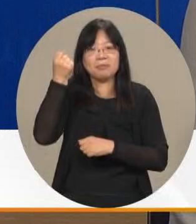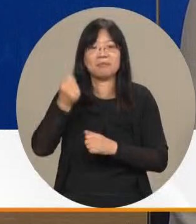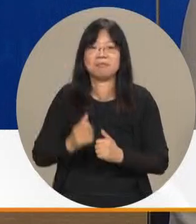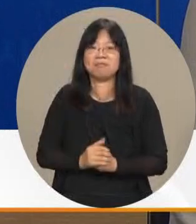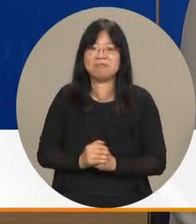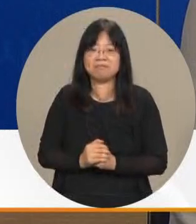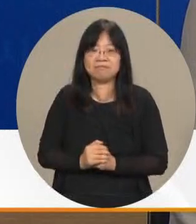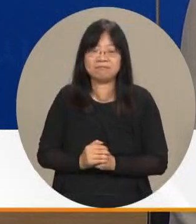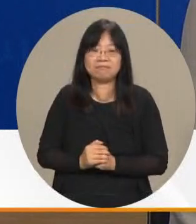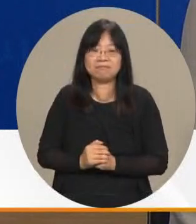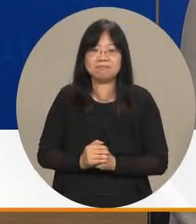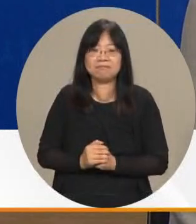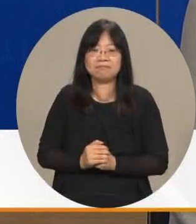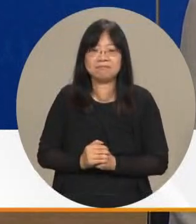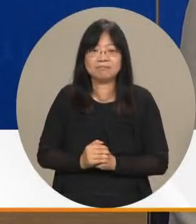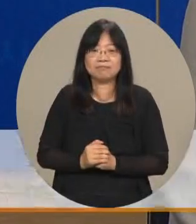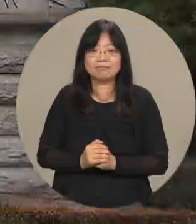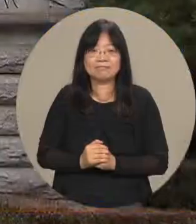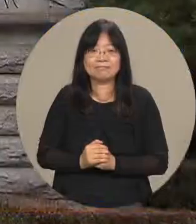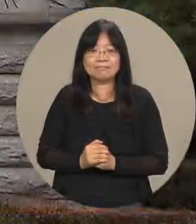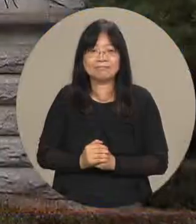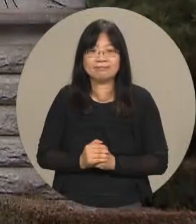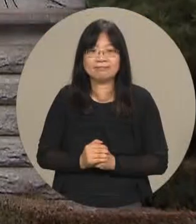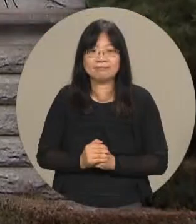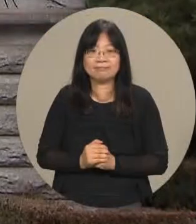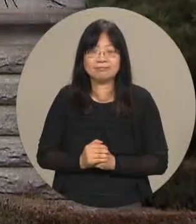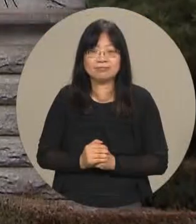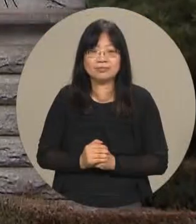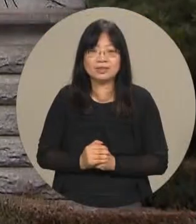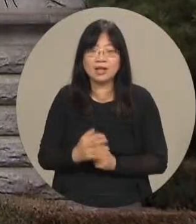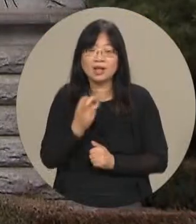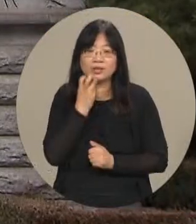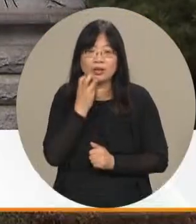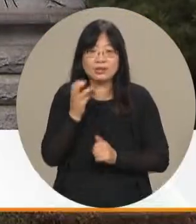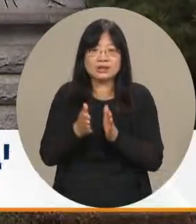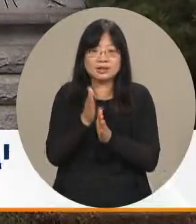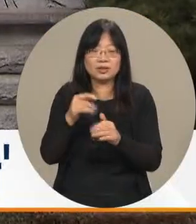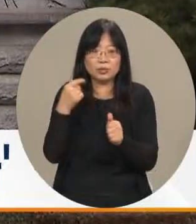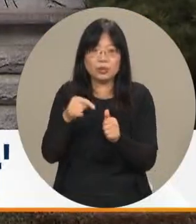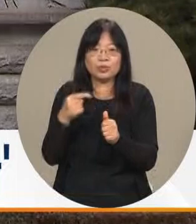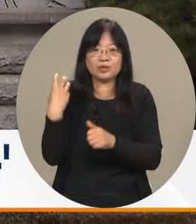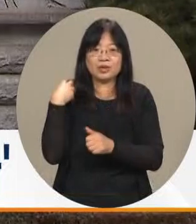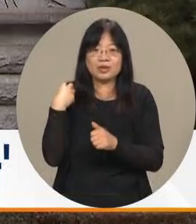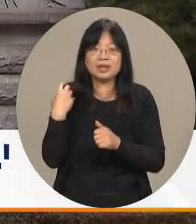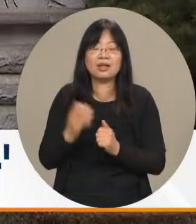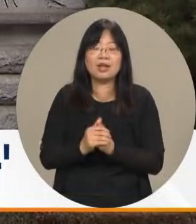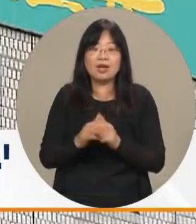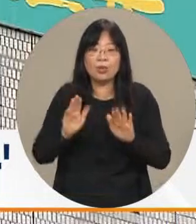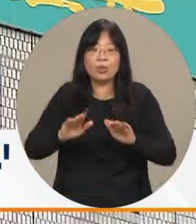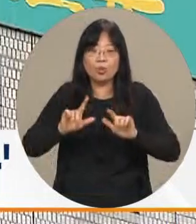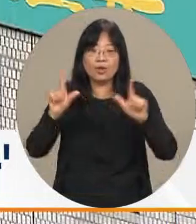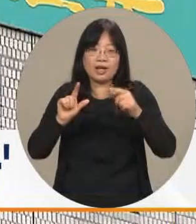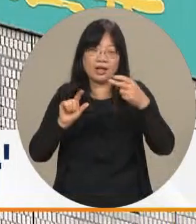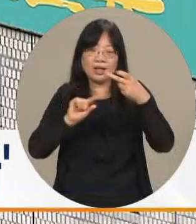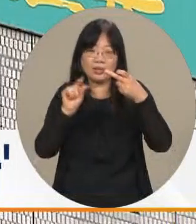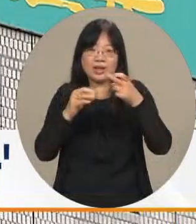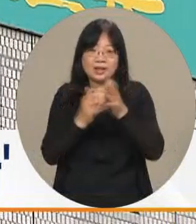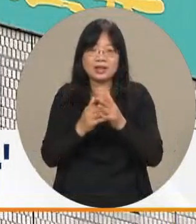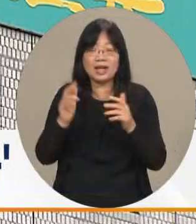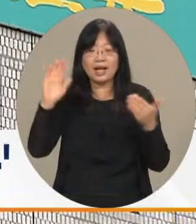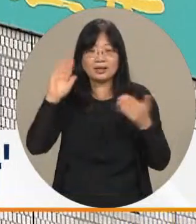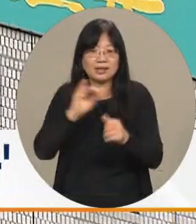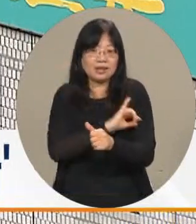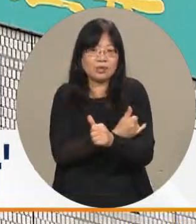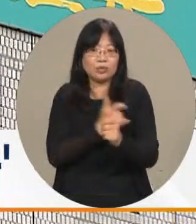생각을 갖고 이런 가운데 서울시 교육청이 이르면 올해 말까지 학생 인권조례를